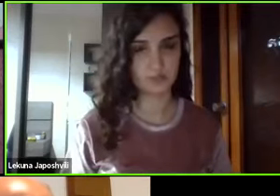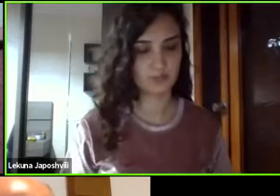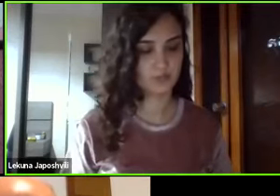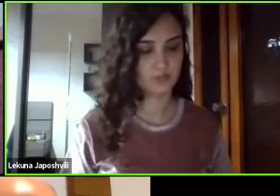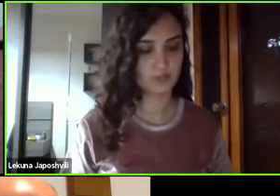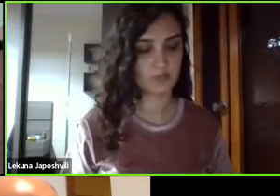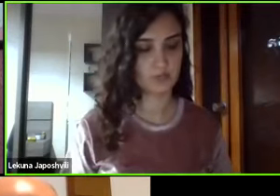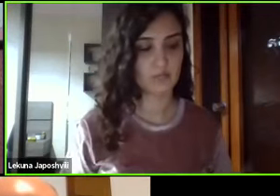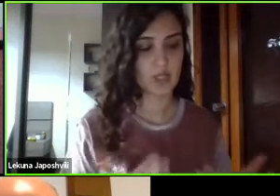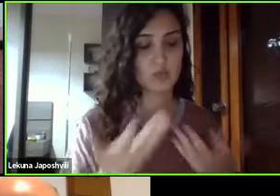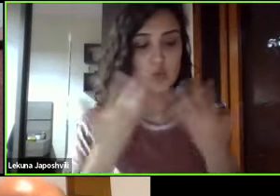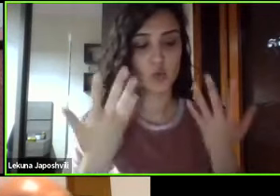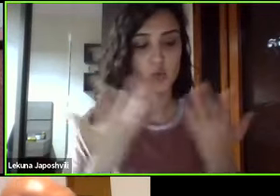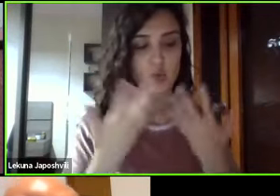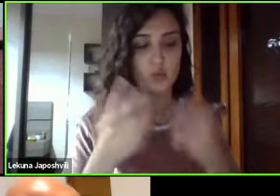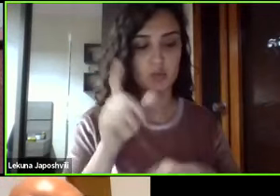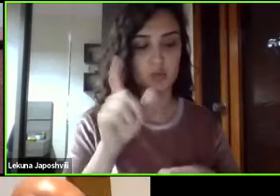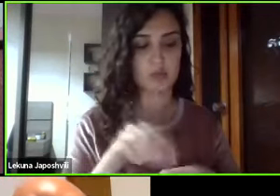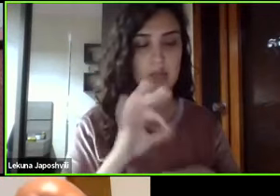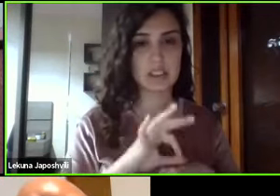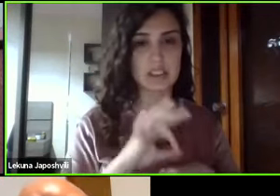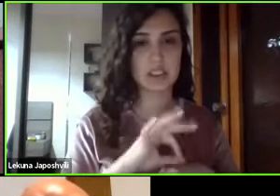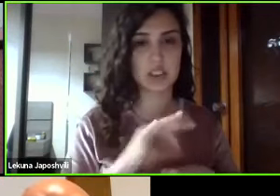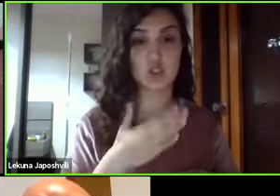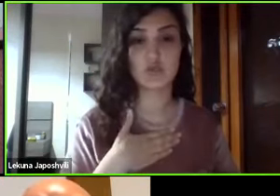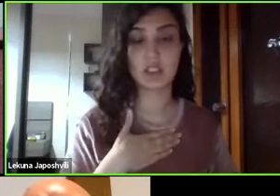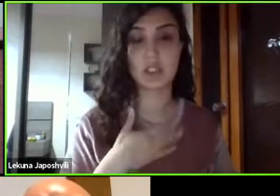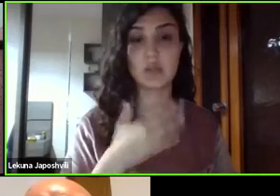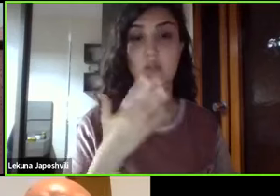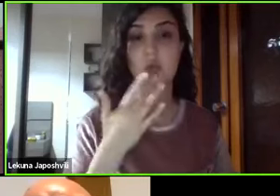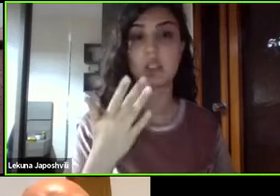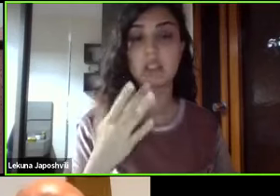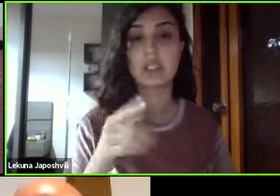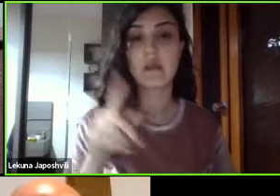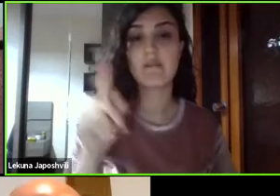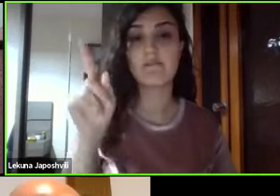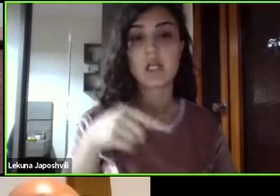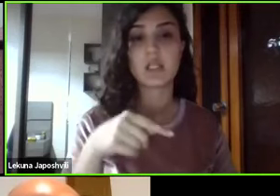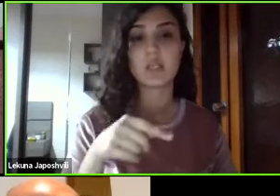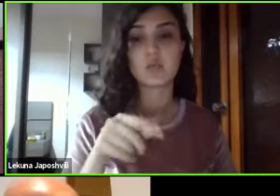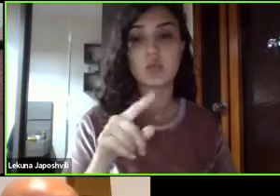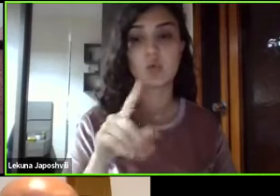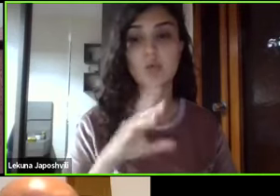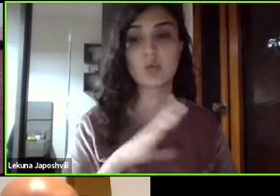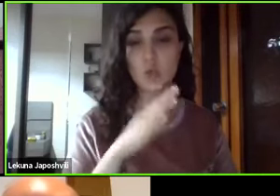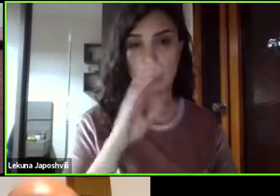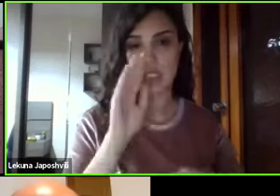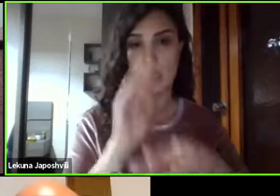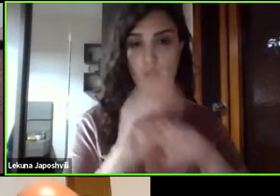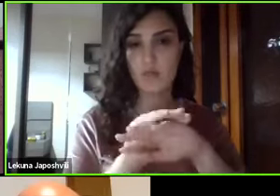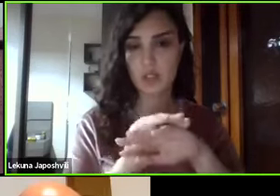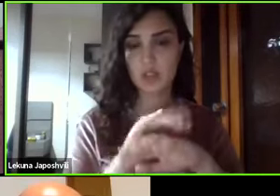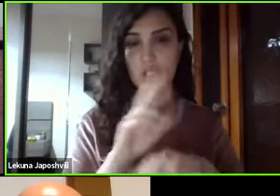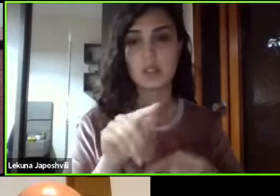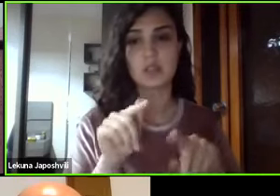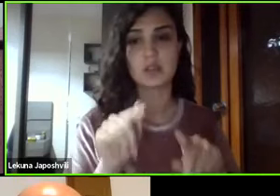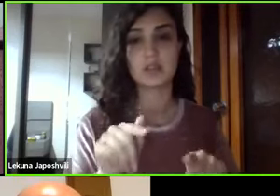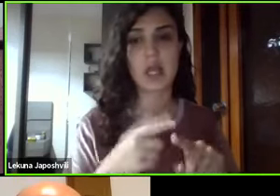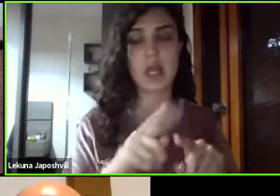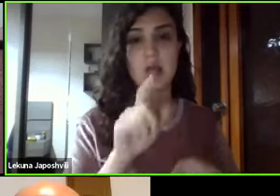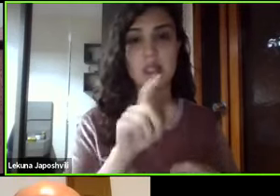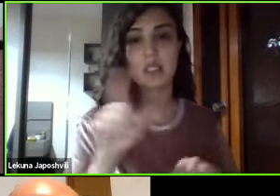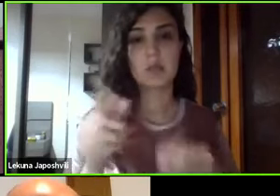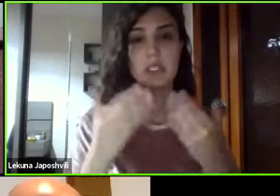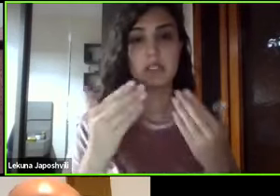ანუ სუბუქ პაციენტს, ხო, ჩვენი პოლიტიკა იყო აგებული იმაზე, რომ მოხდეს გამოვლენა და ამ